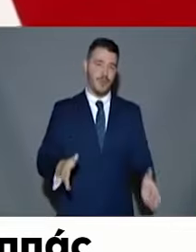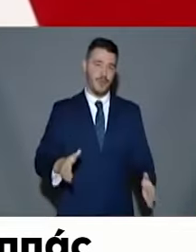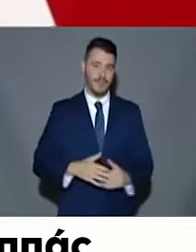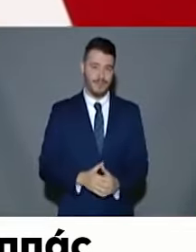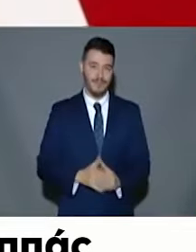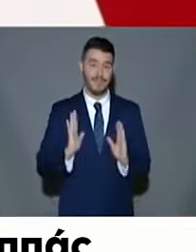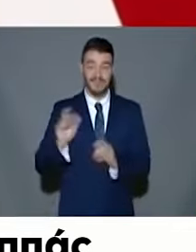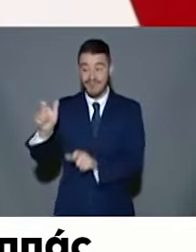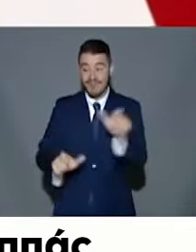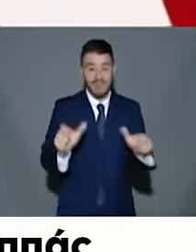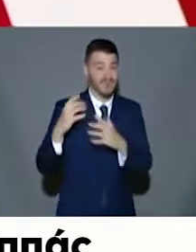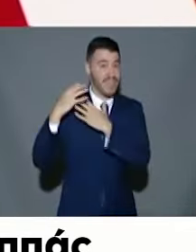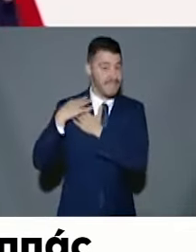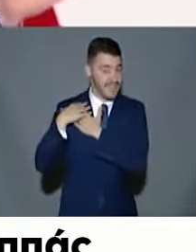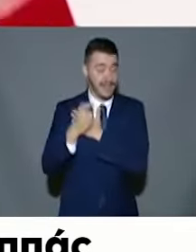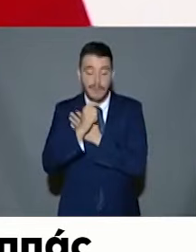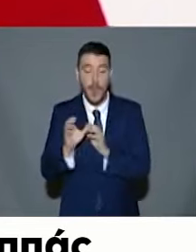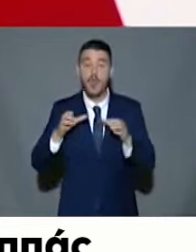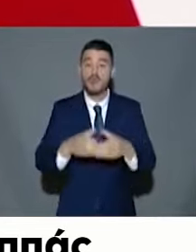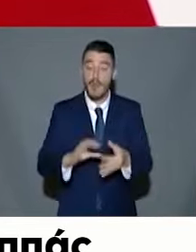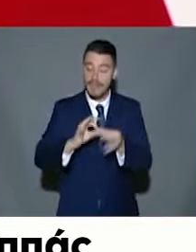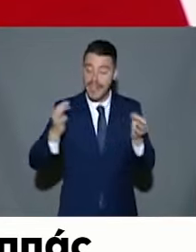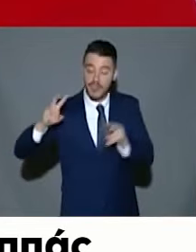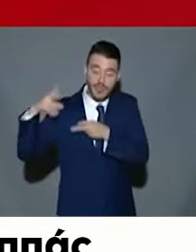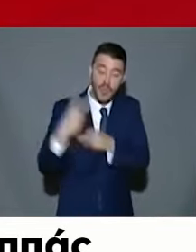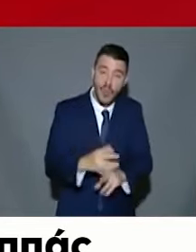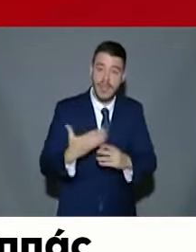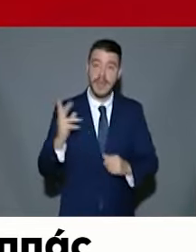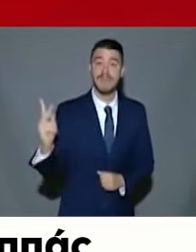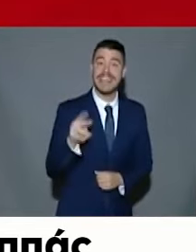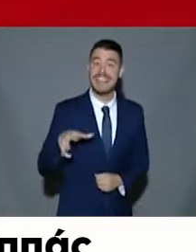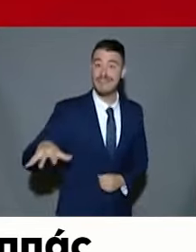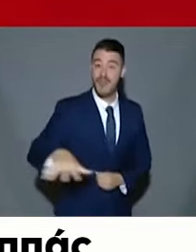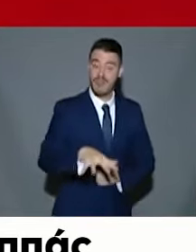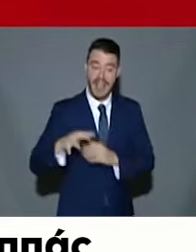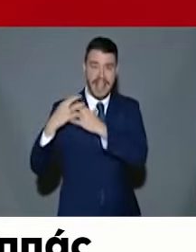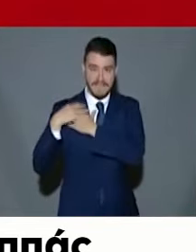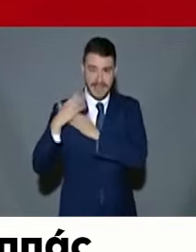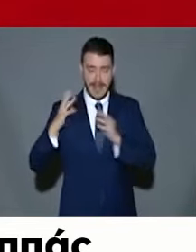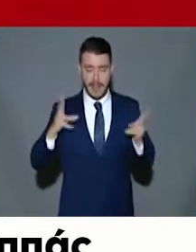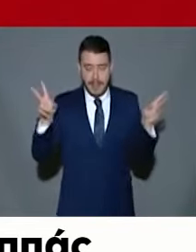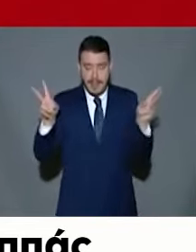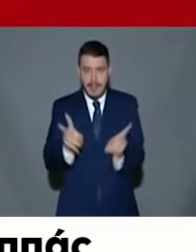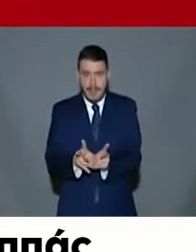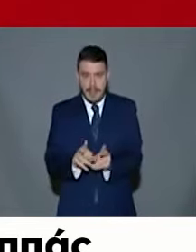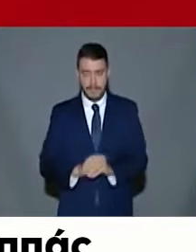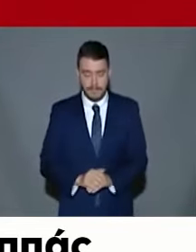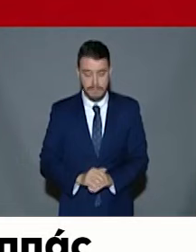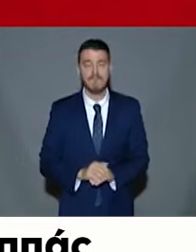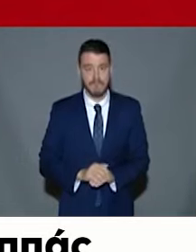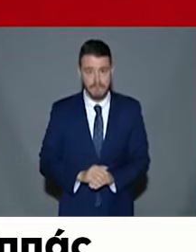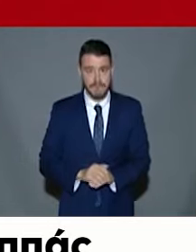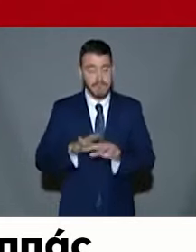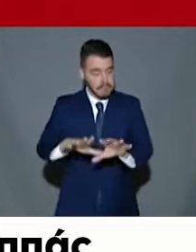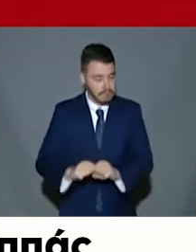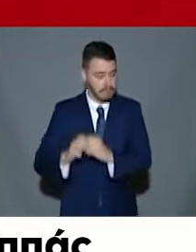ΣΥΡΙΖΑ. Έτσι, η μία αποδομεί την άλλη και δεν ξέρουμε αν έχει βάση. Μπορεί και να μην. Γιατί και οι τρεις, με κουβέντες που έκανα εγώ